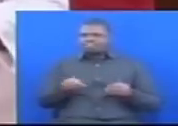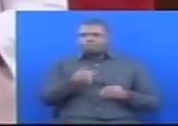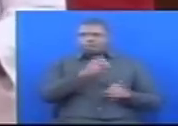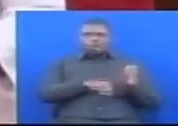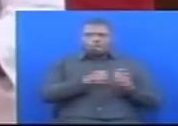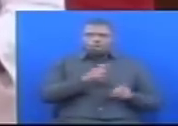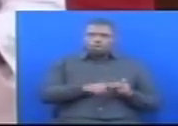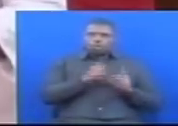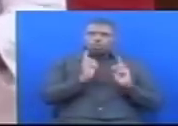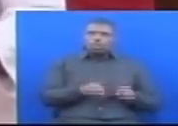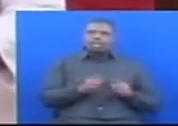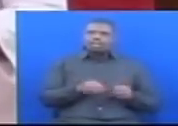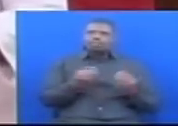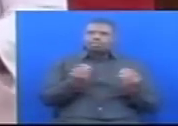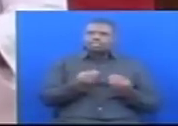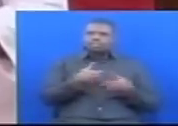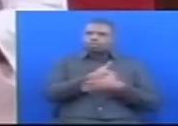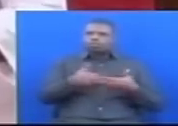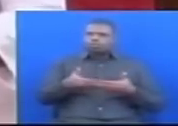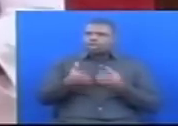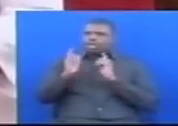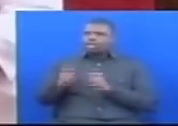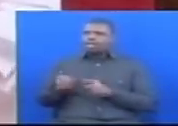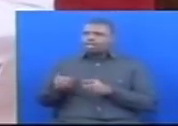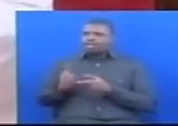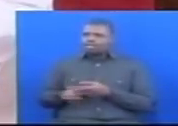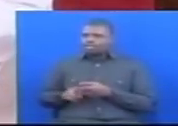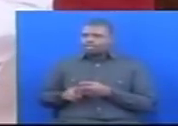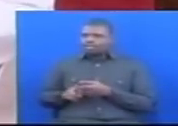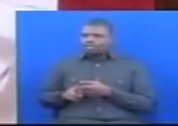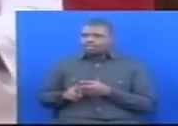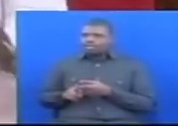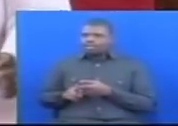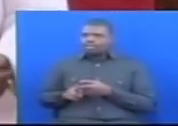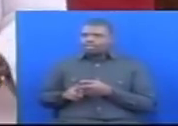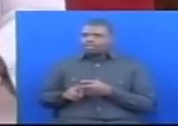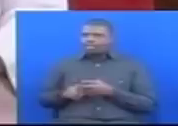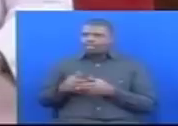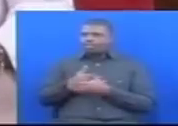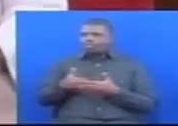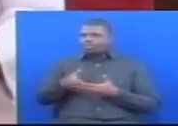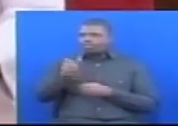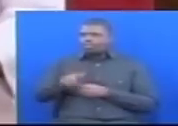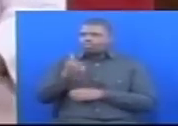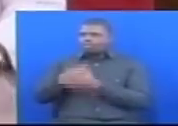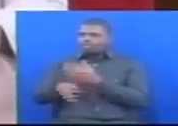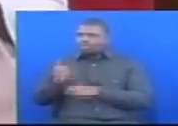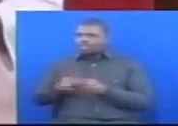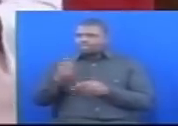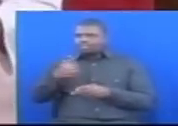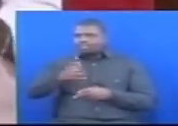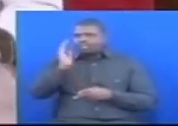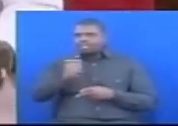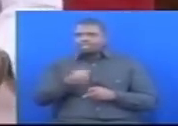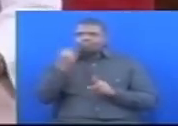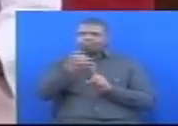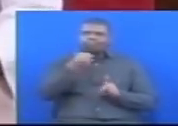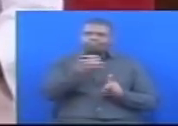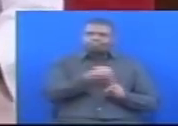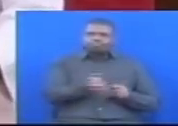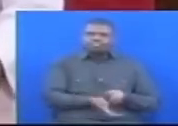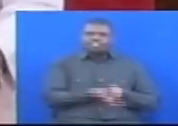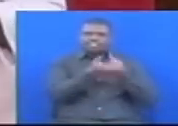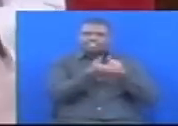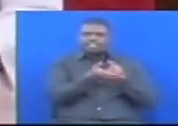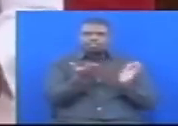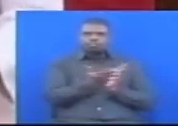walimu wachache wa lugha za alama pamoja na lugha za watu wenye ulemavu. Serikali itatia jitihada gani kuweza